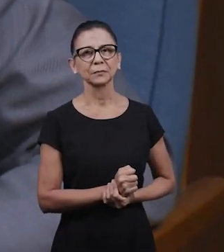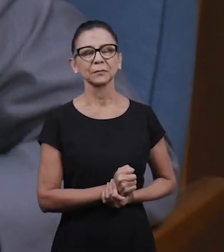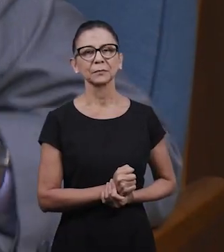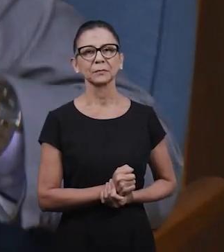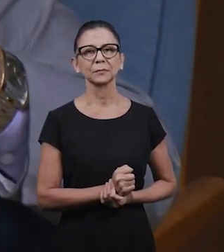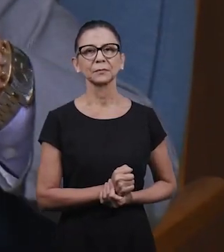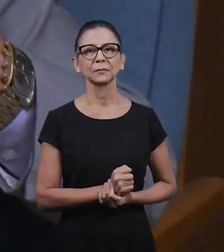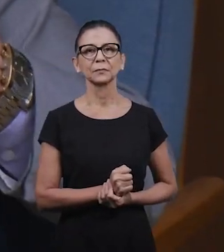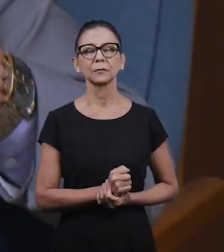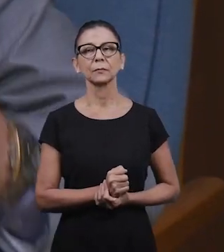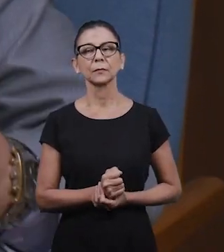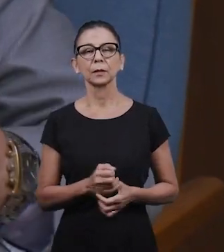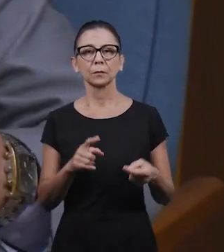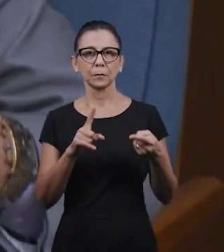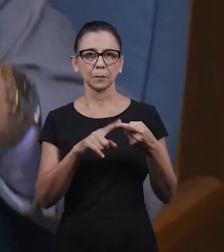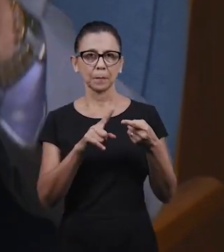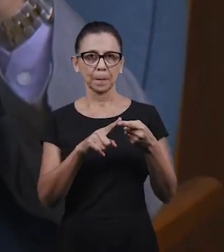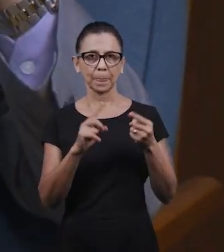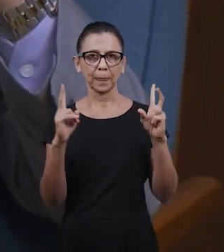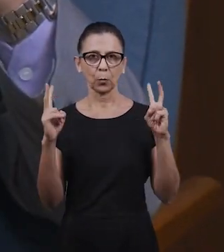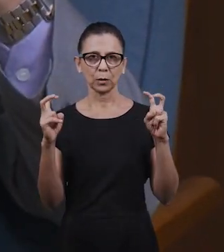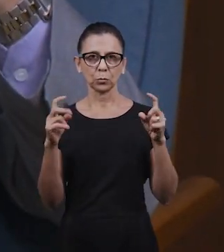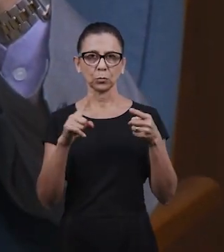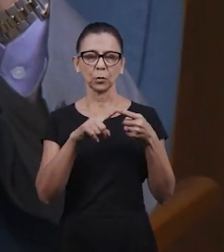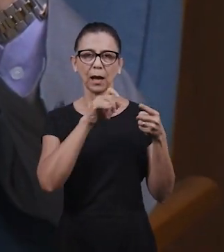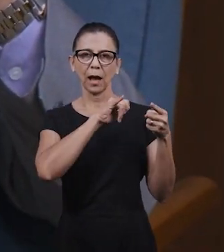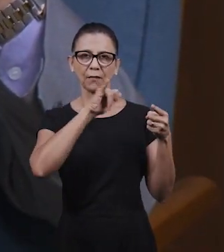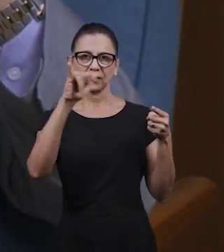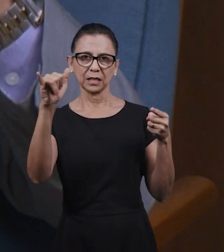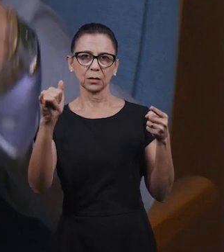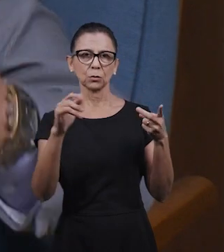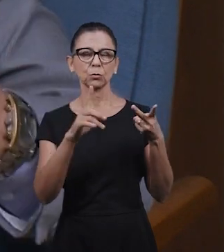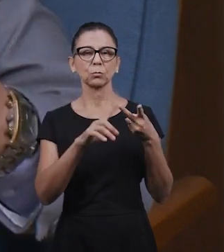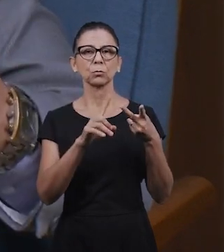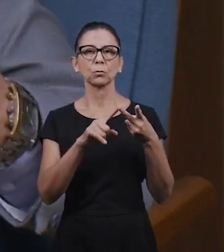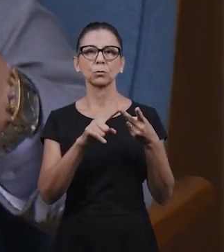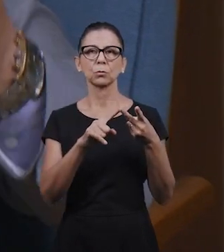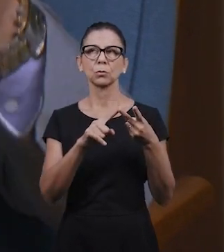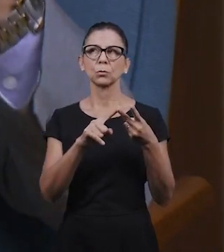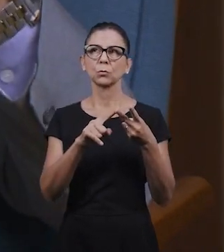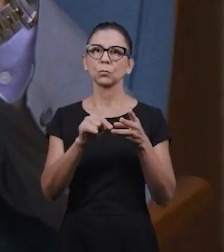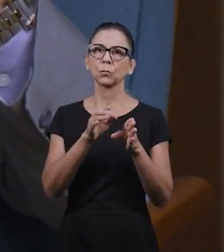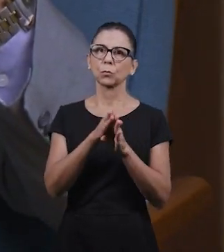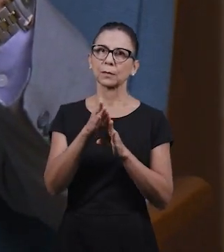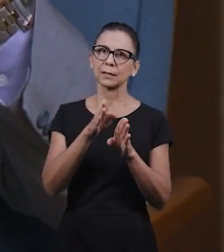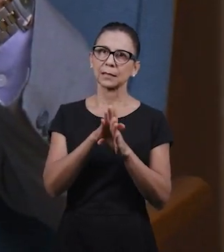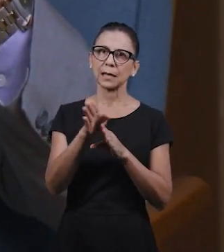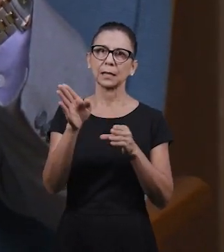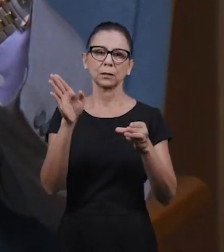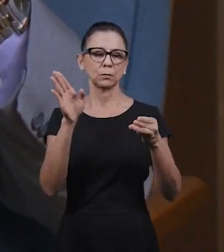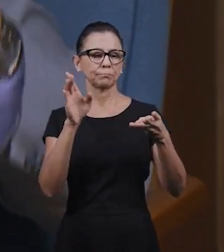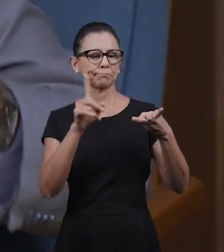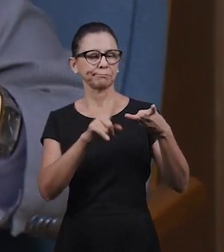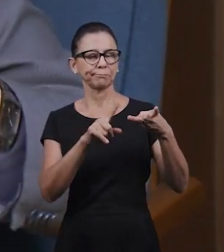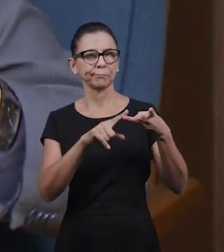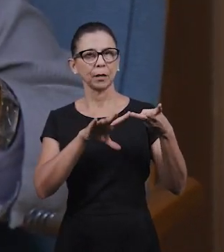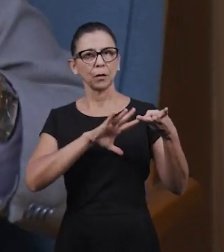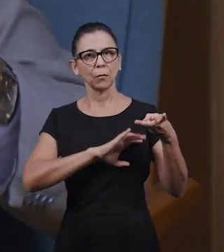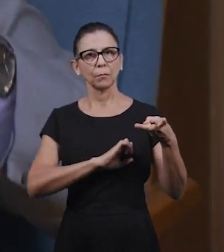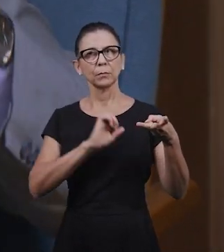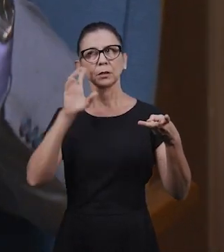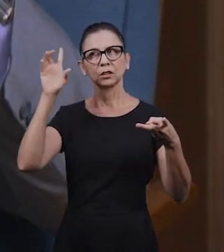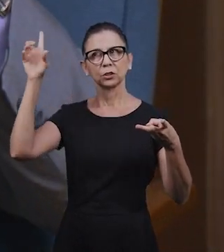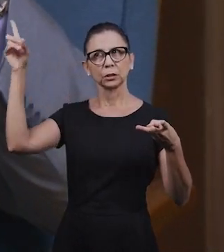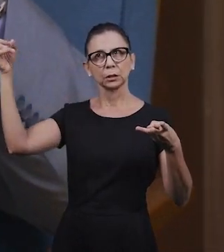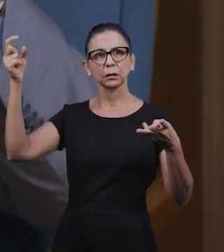de Donc, nous avons parlé ici sur les avertissements, les signes. Nous avons parlé